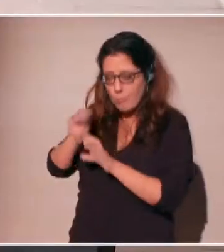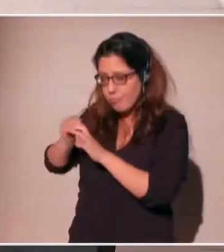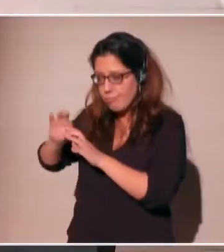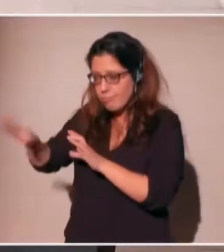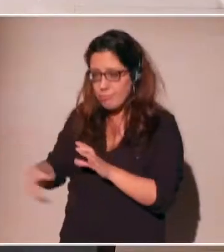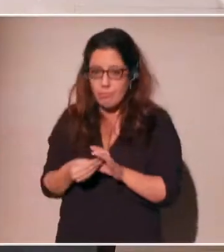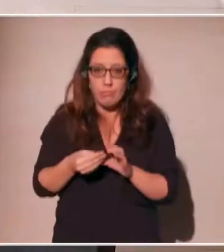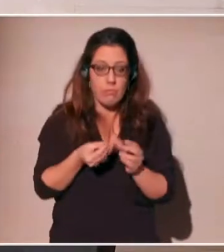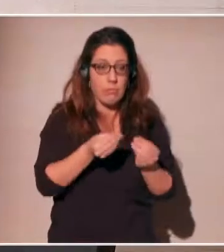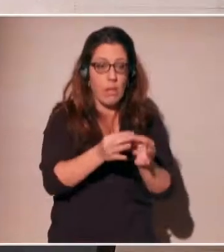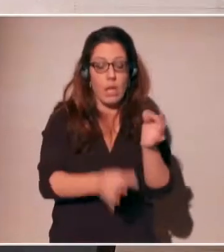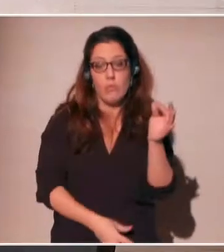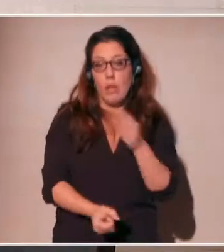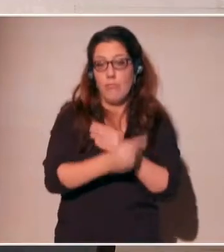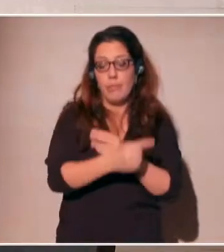créatifs.